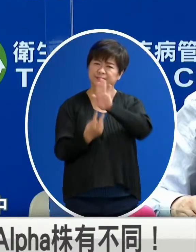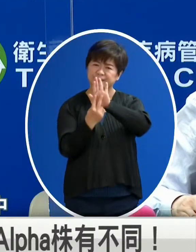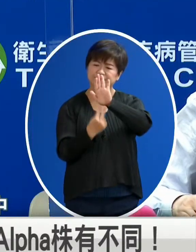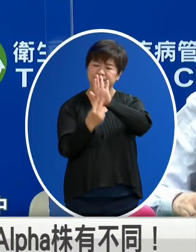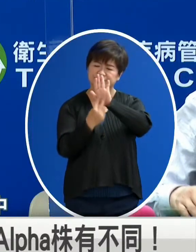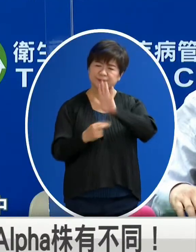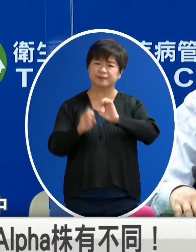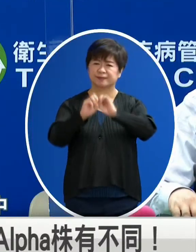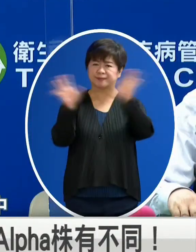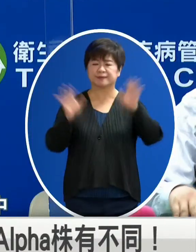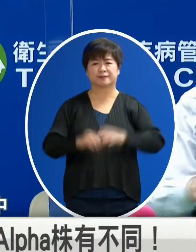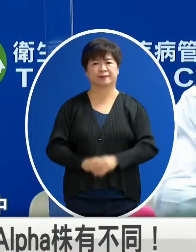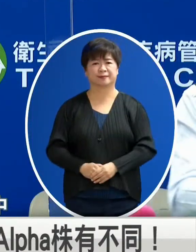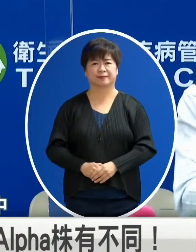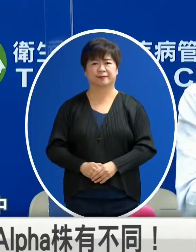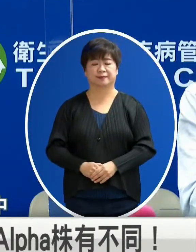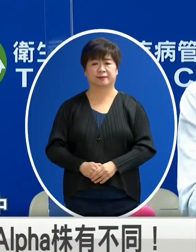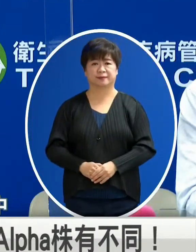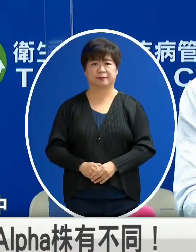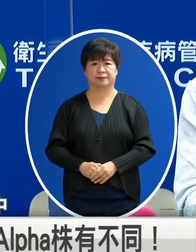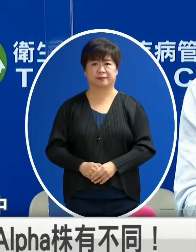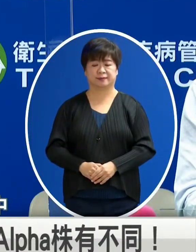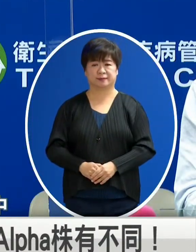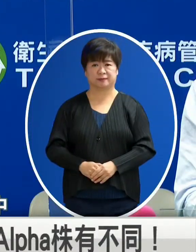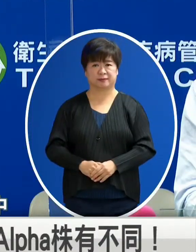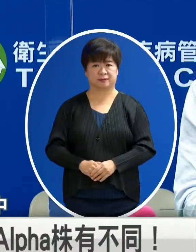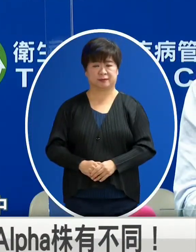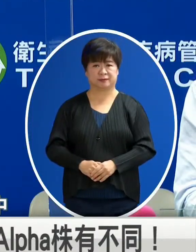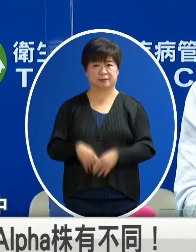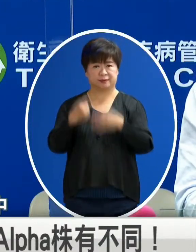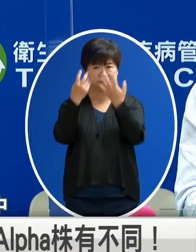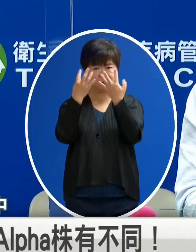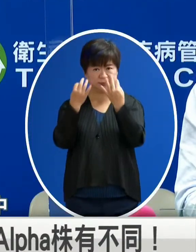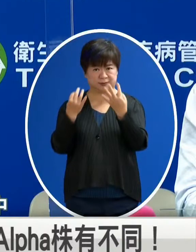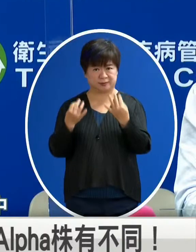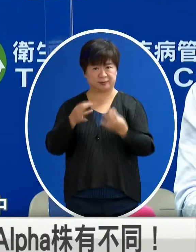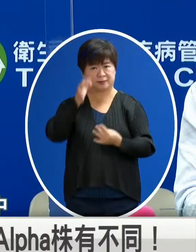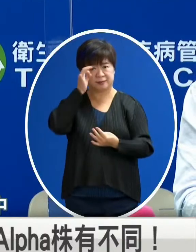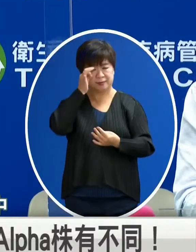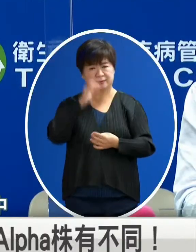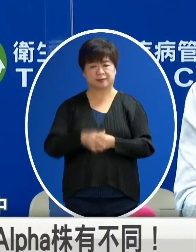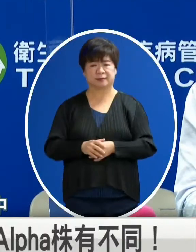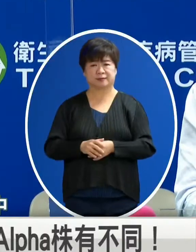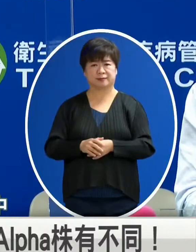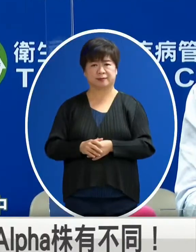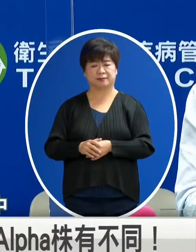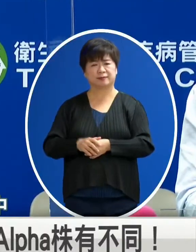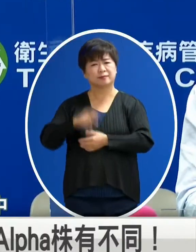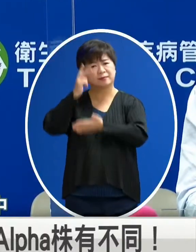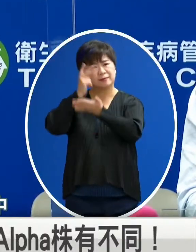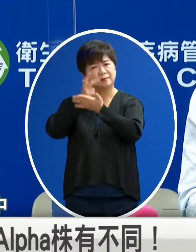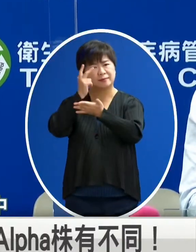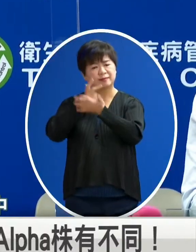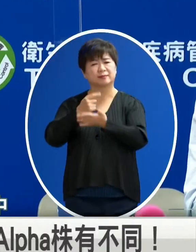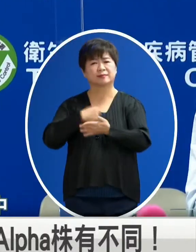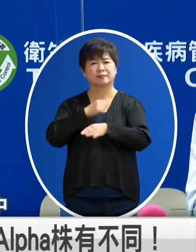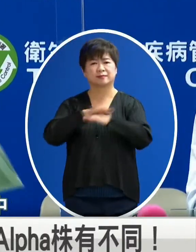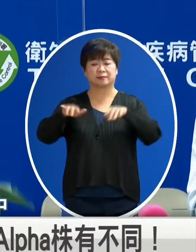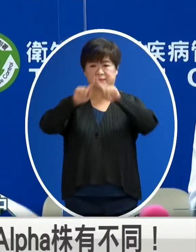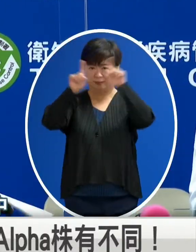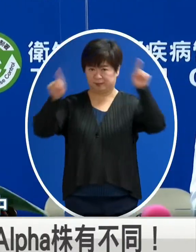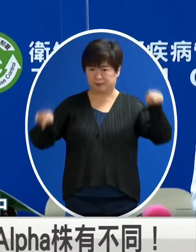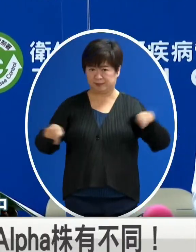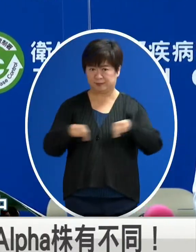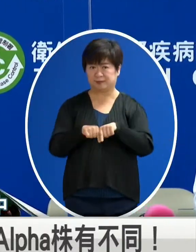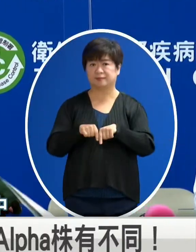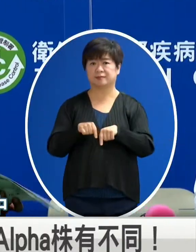释一下哈。在上面里面大家看到其实我们大概每一个礼拜都会 发一张，大